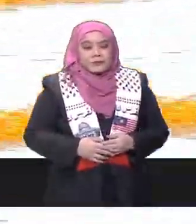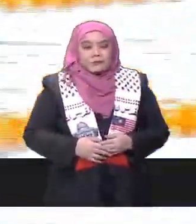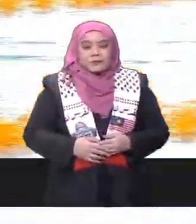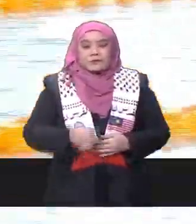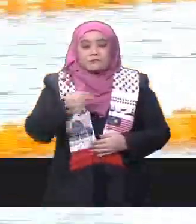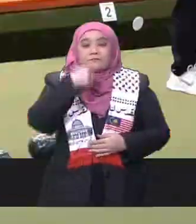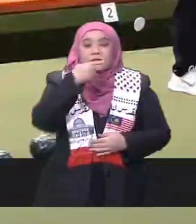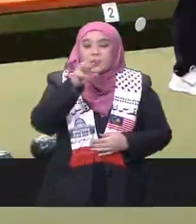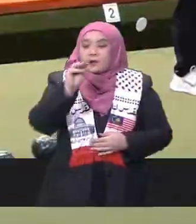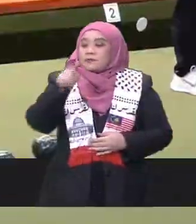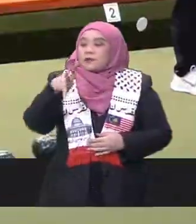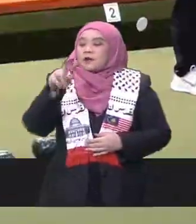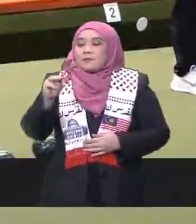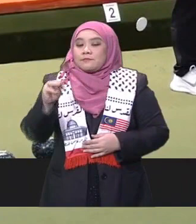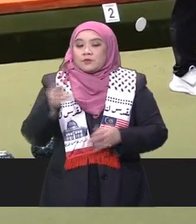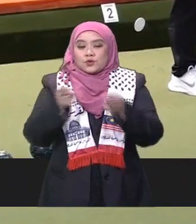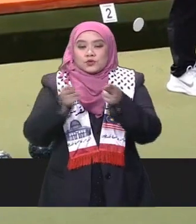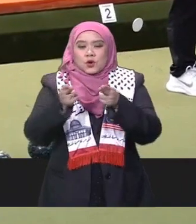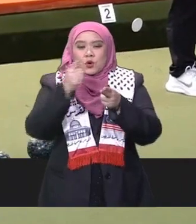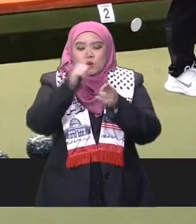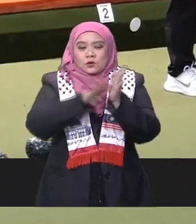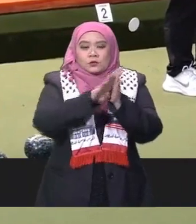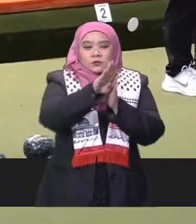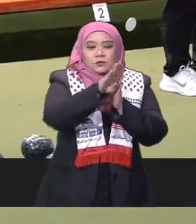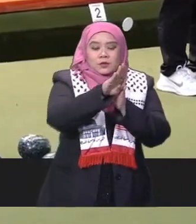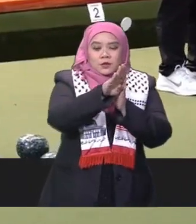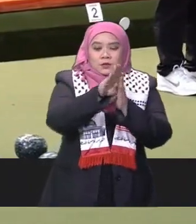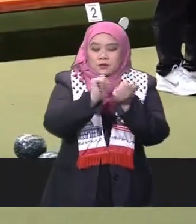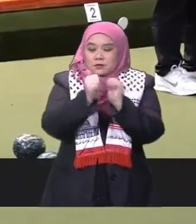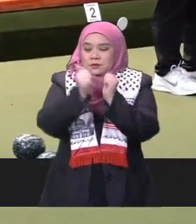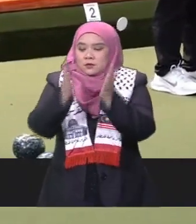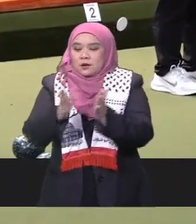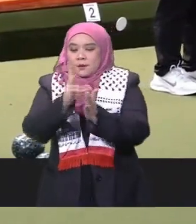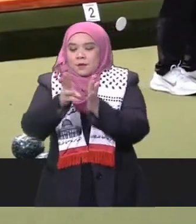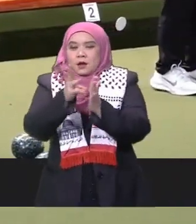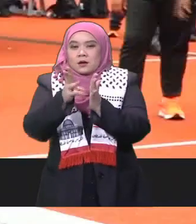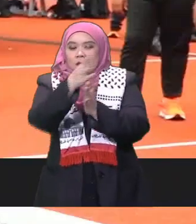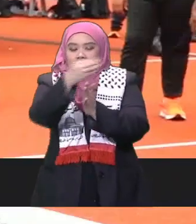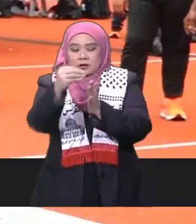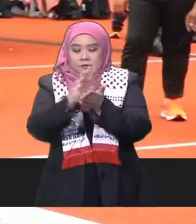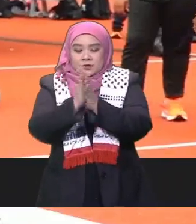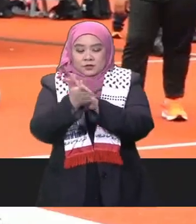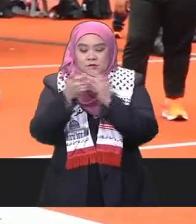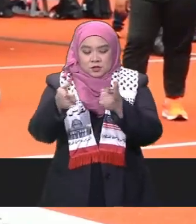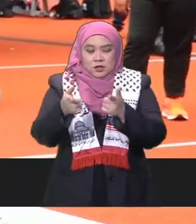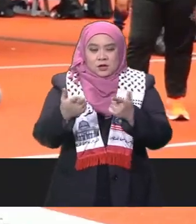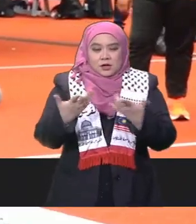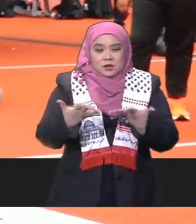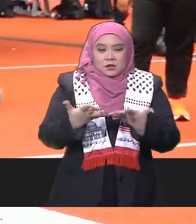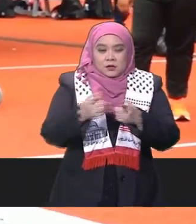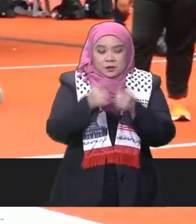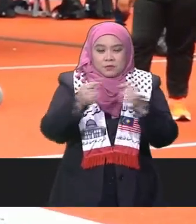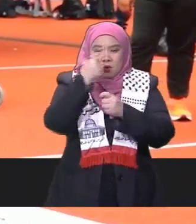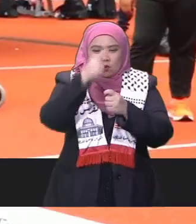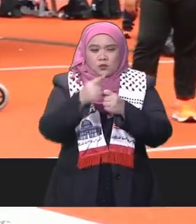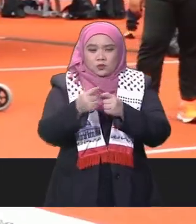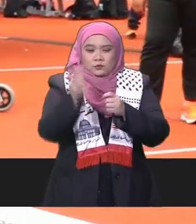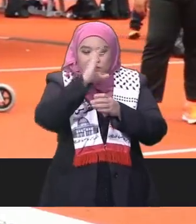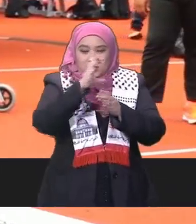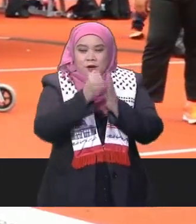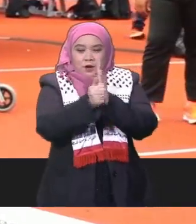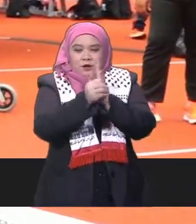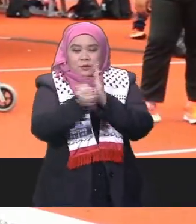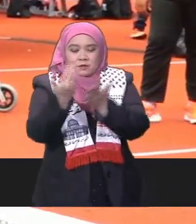Katanya MPM berusaha membangunkan atlet para menerusi persatuan sukan yang seterusnya menjadi kilang melahirkan atlet para. Malah dengan pendekatan